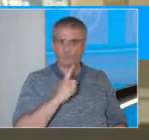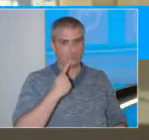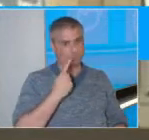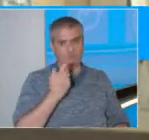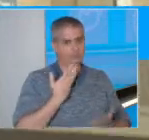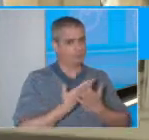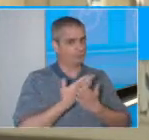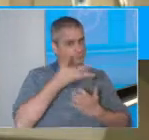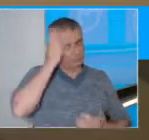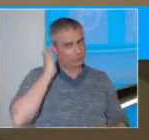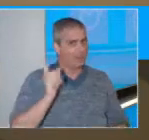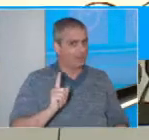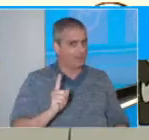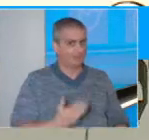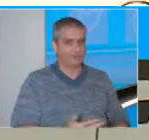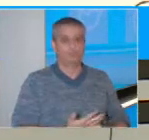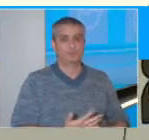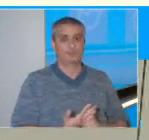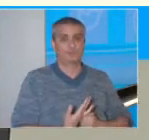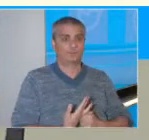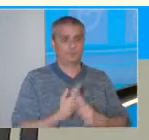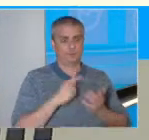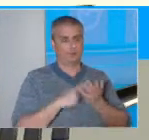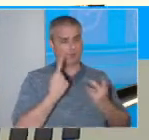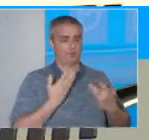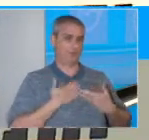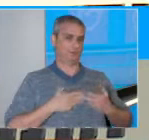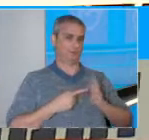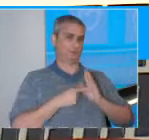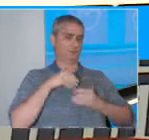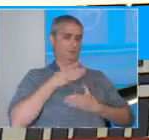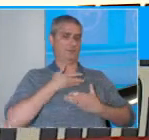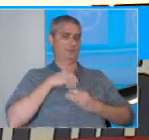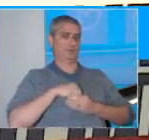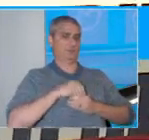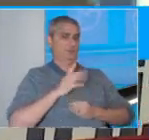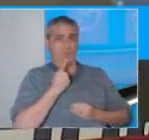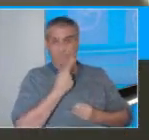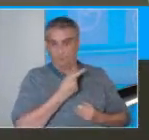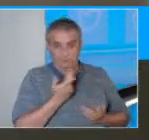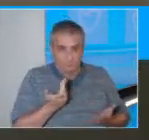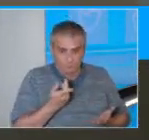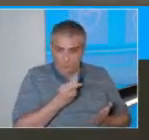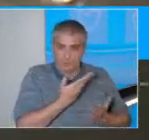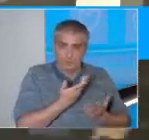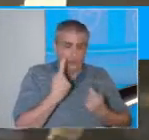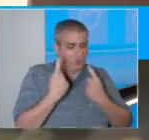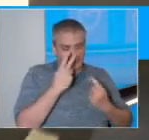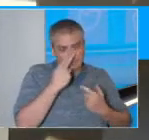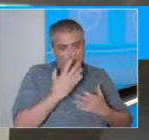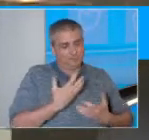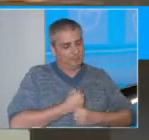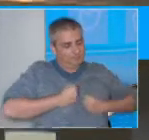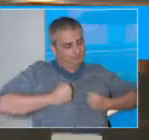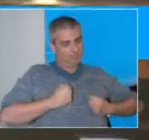שהם ימליצו על לפיד. כי כל אחד רוצה להשיג קולות לעצמו. אם אנשים אומרים של... כל אחד מנסה